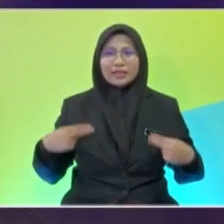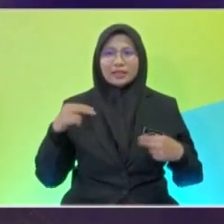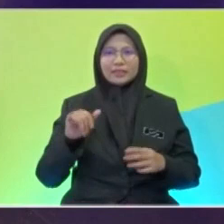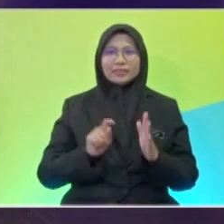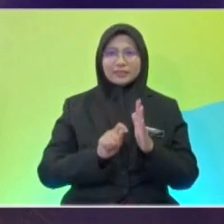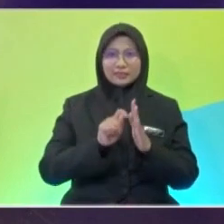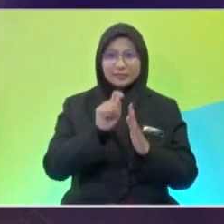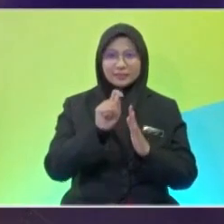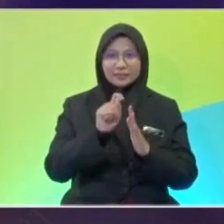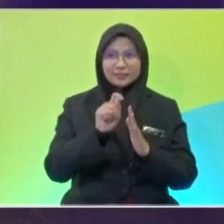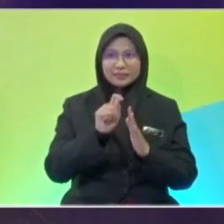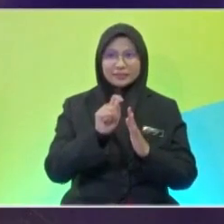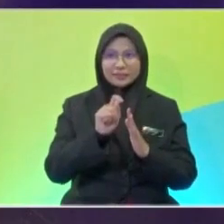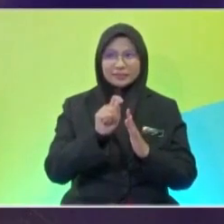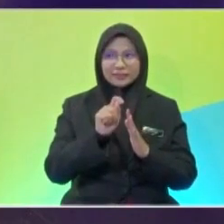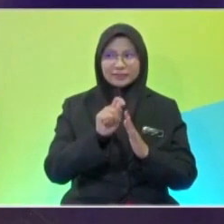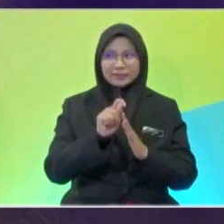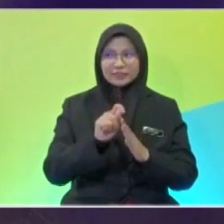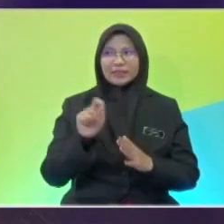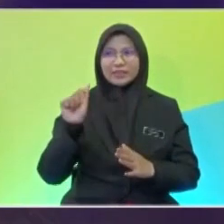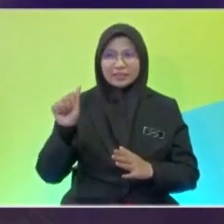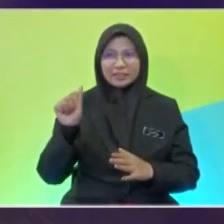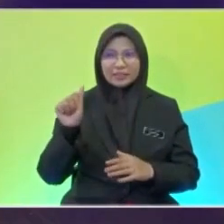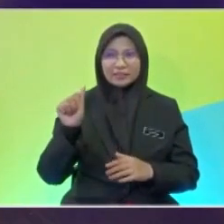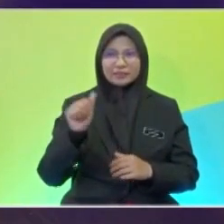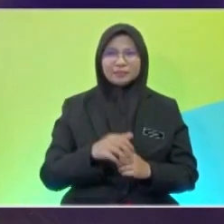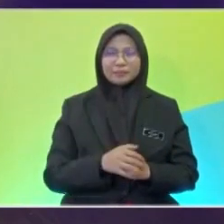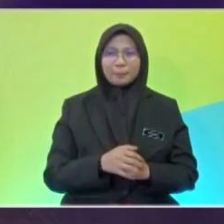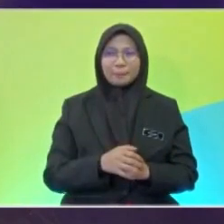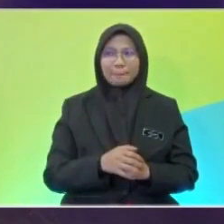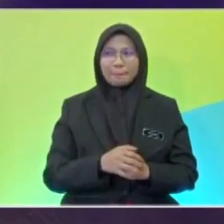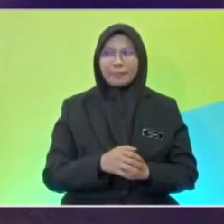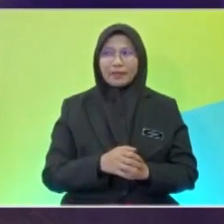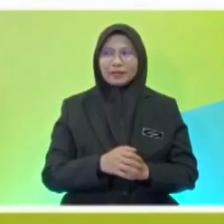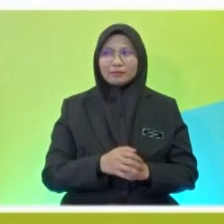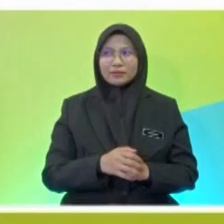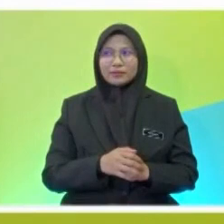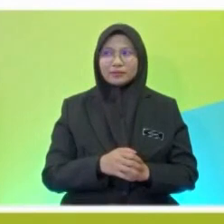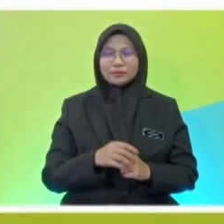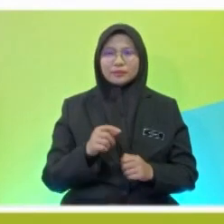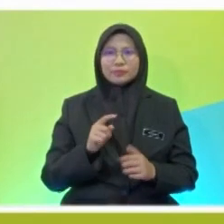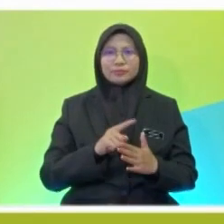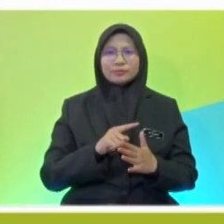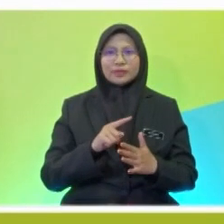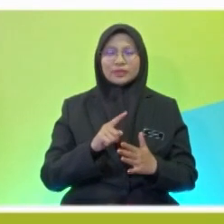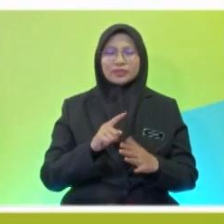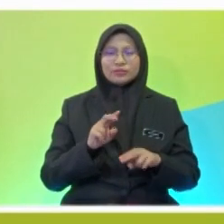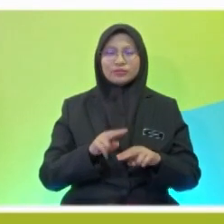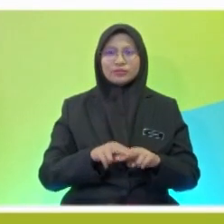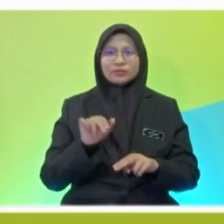sudah tentu jawabannya hilang hanya bilangan penduduk muda yang ramai kita katakan